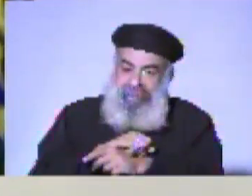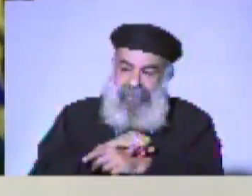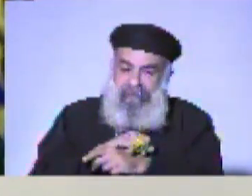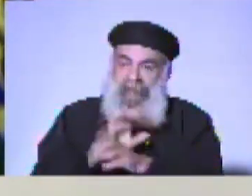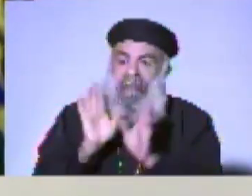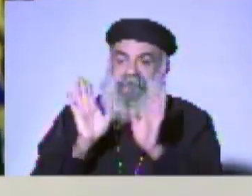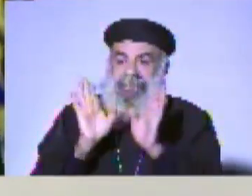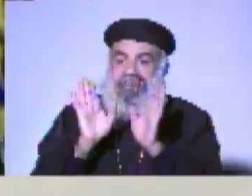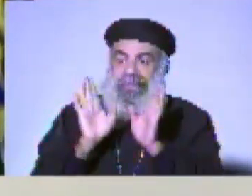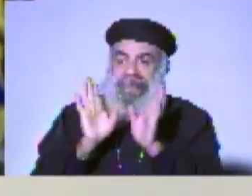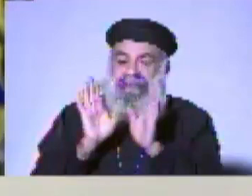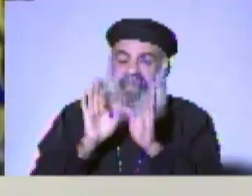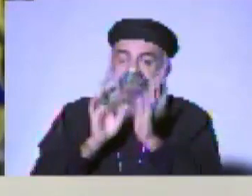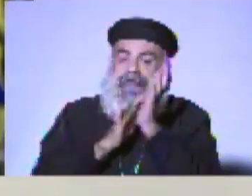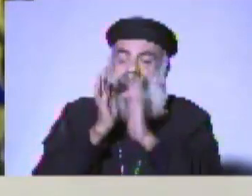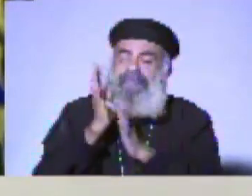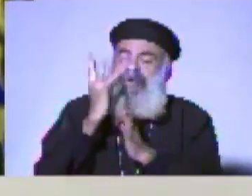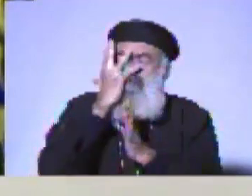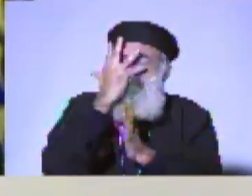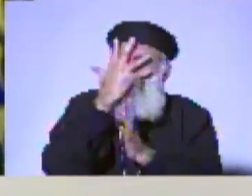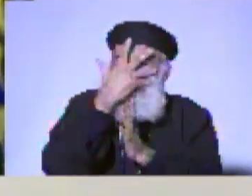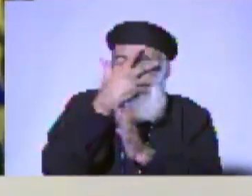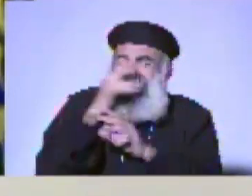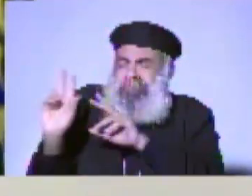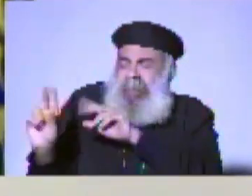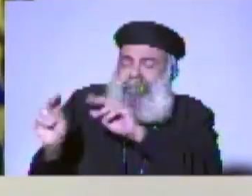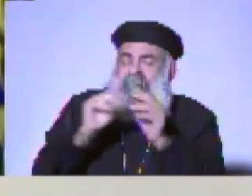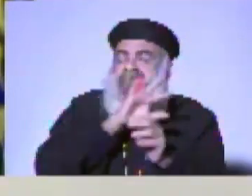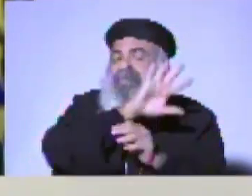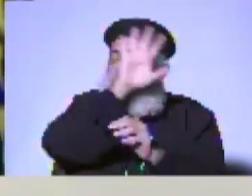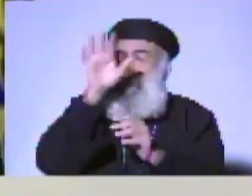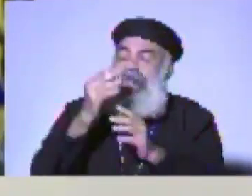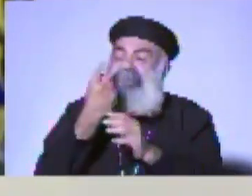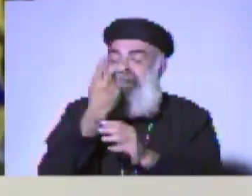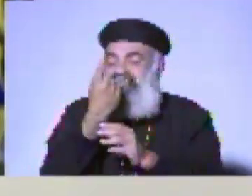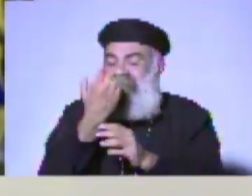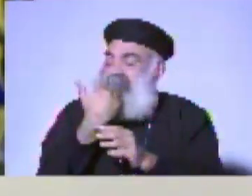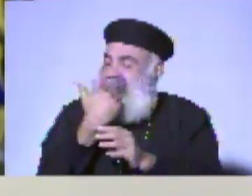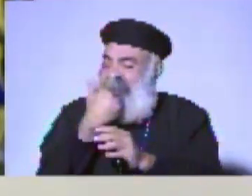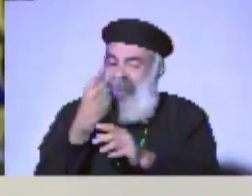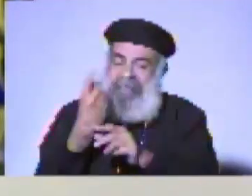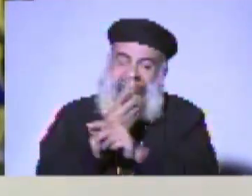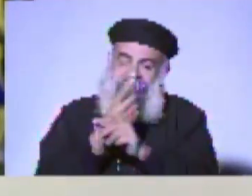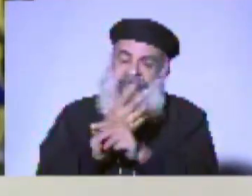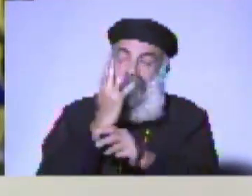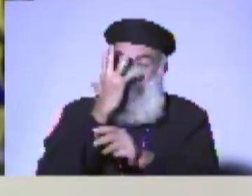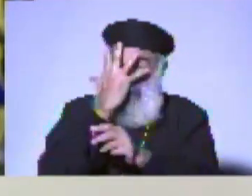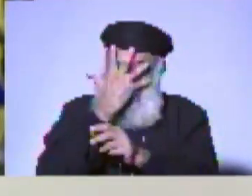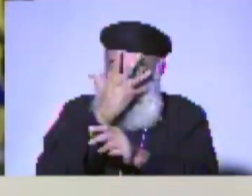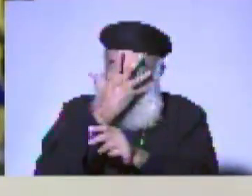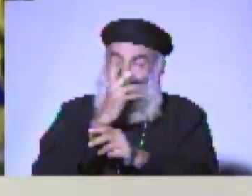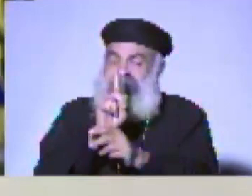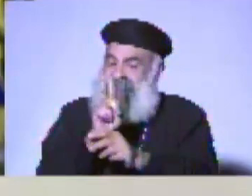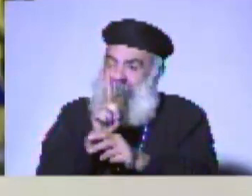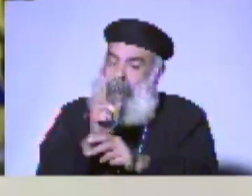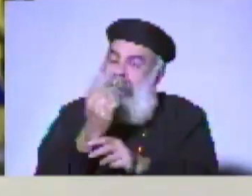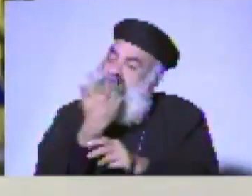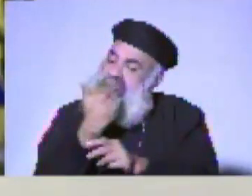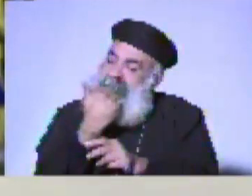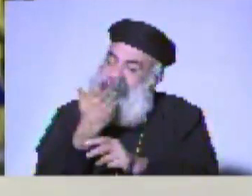يبقى اذا المسيح شبهنا في كل شيء ما عدا الخطيه شكلنا بالضبط لكن ما فيهوش